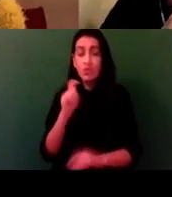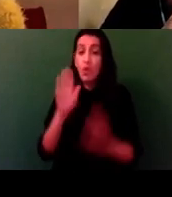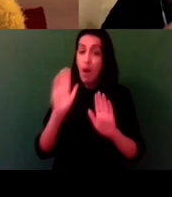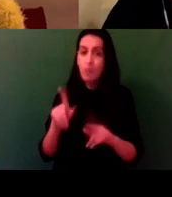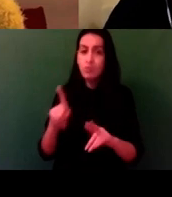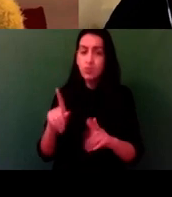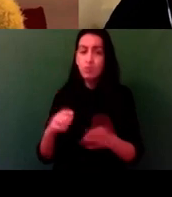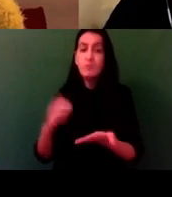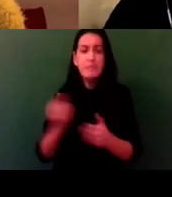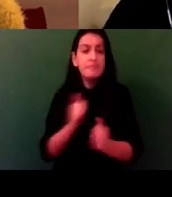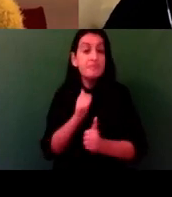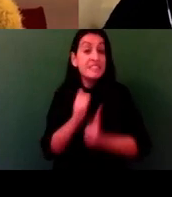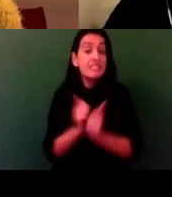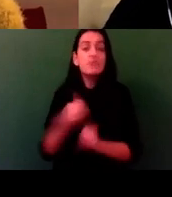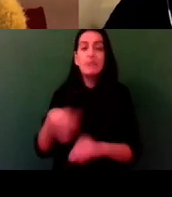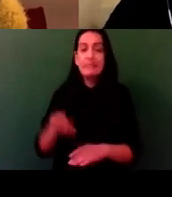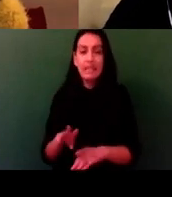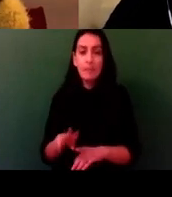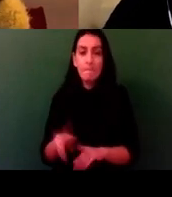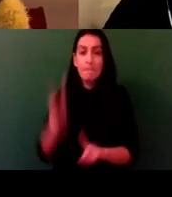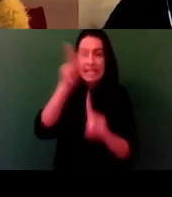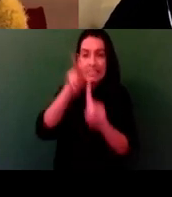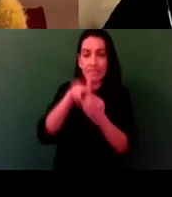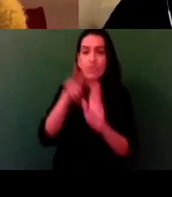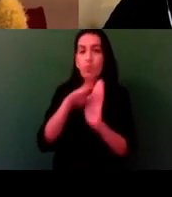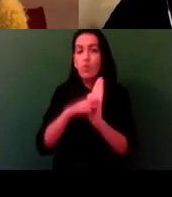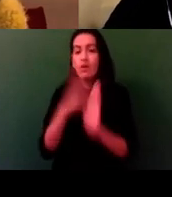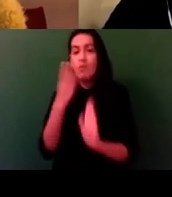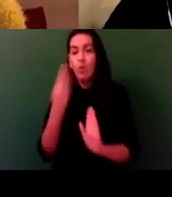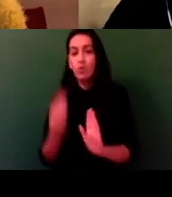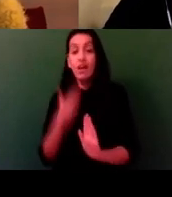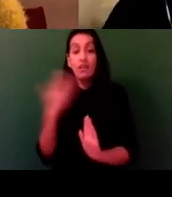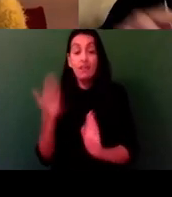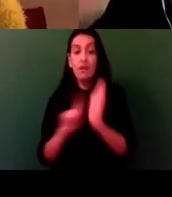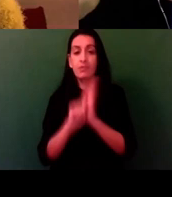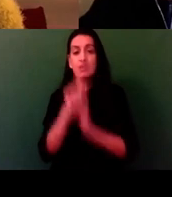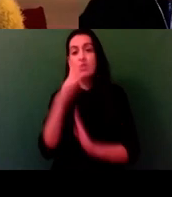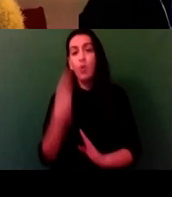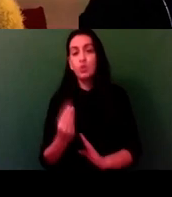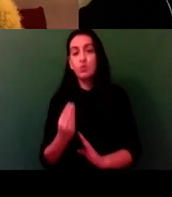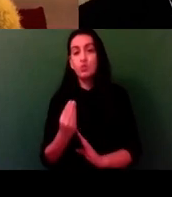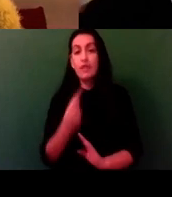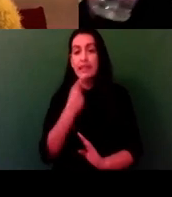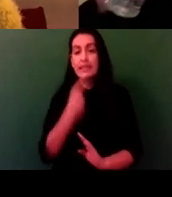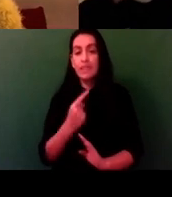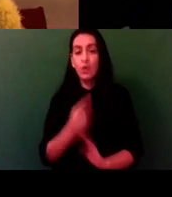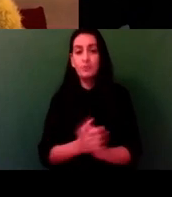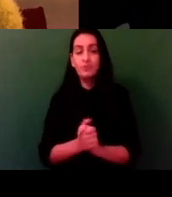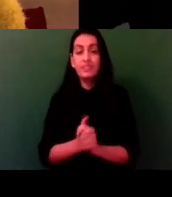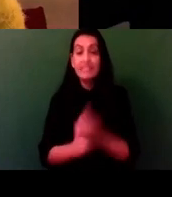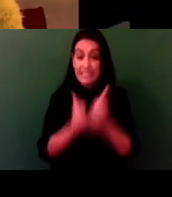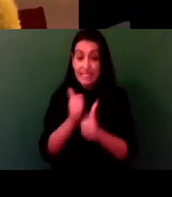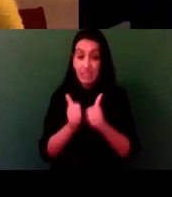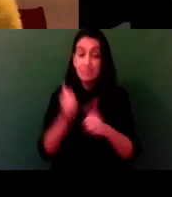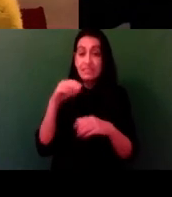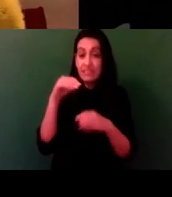evrilmeye açık bir deneyime ulaşmalı. Buna şöyle bir katkı ben de eklemek istiyorum. Yani yarışmanın kendisi de bir veri